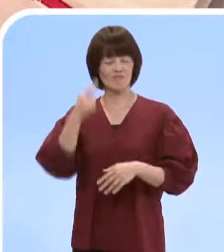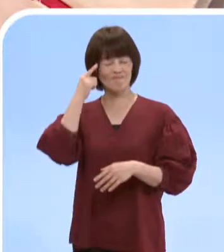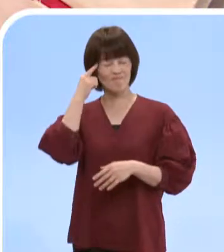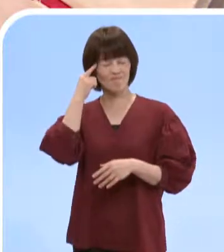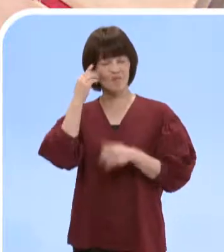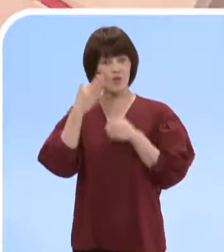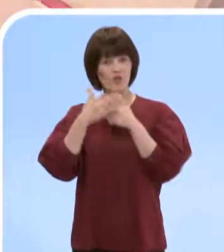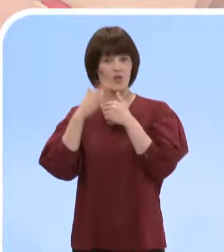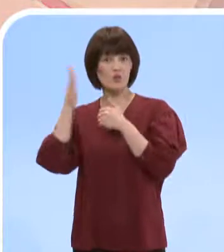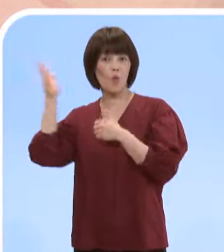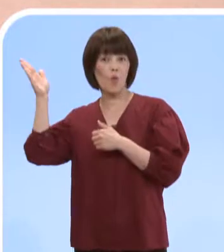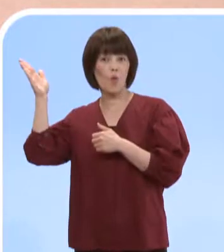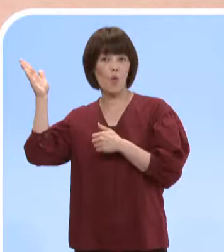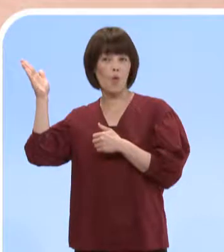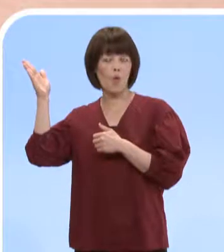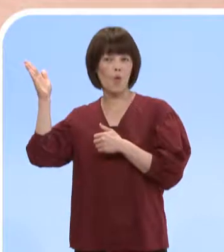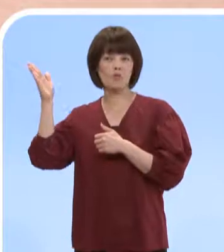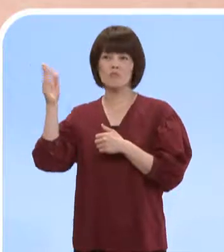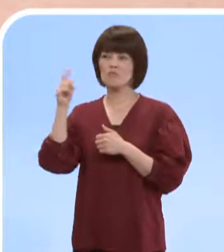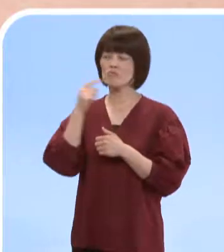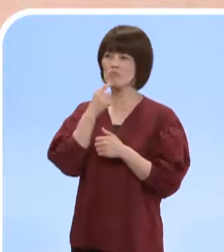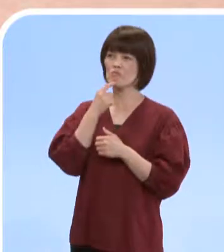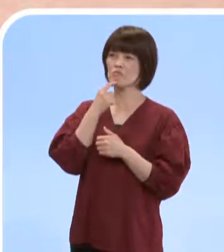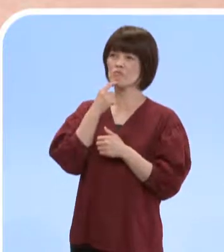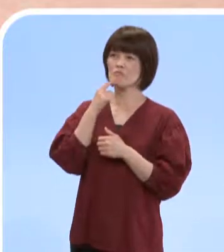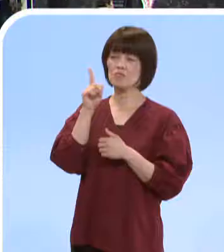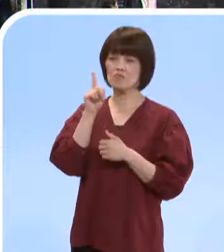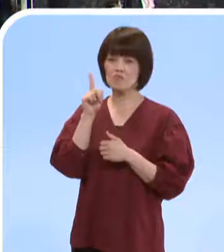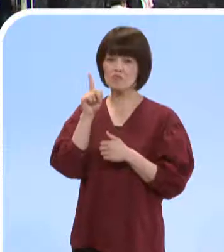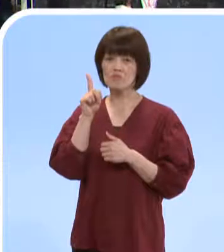これがヒントだとか。なんだろう、